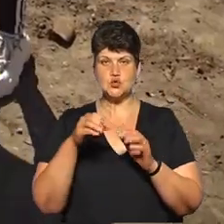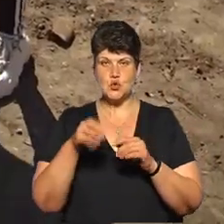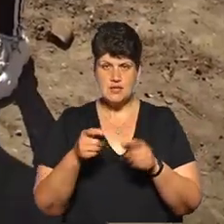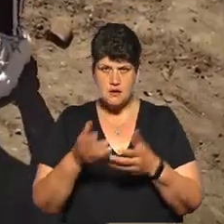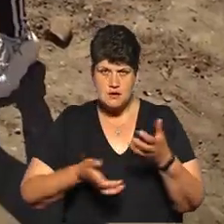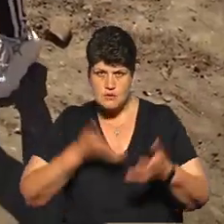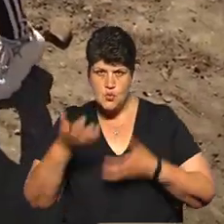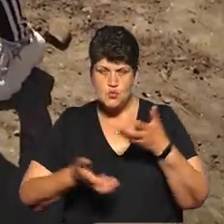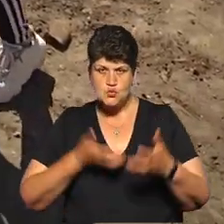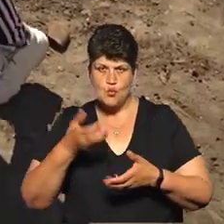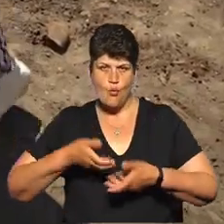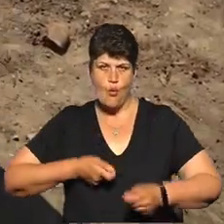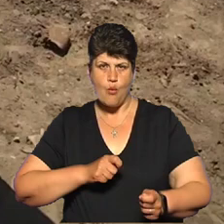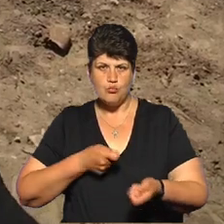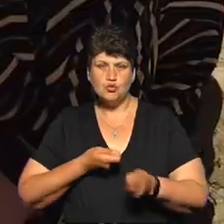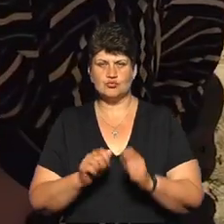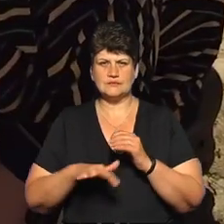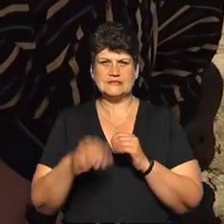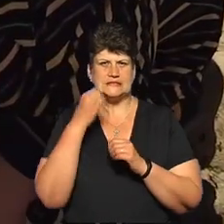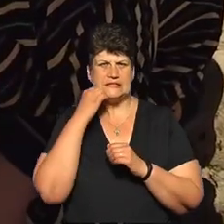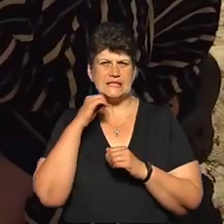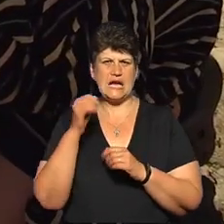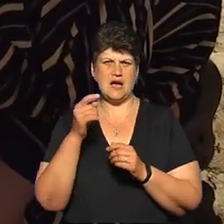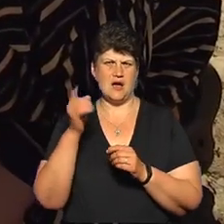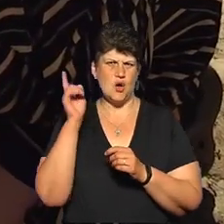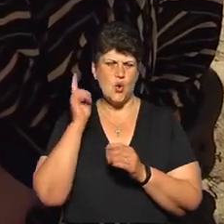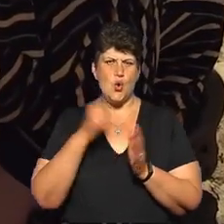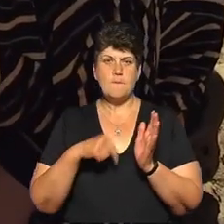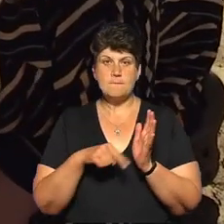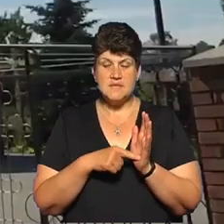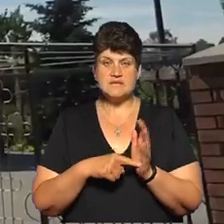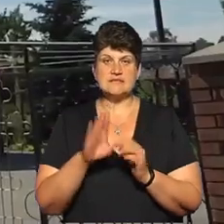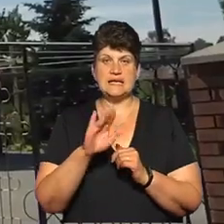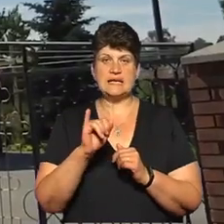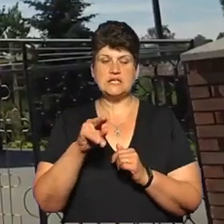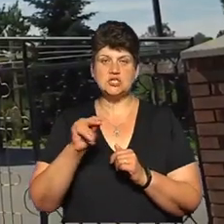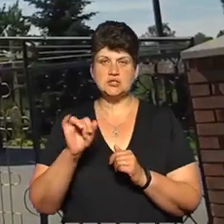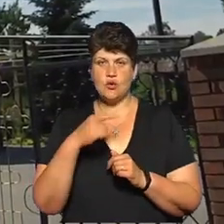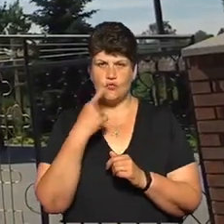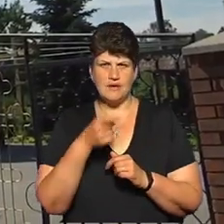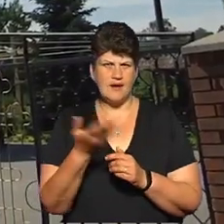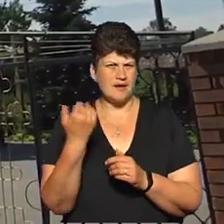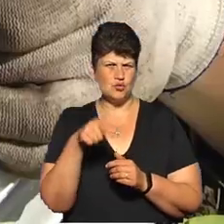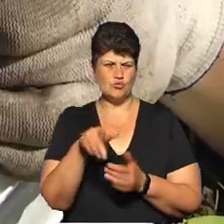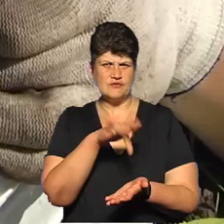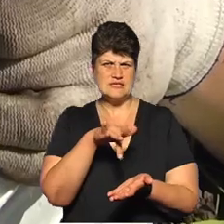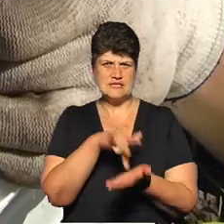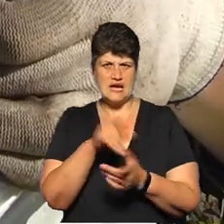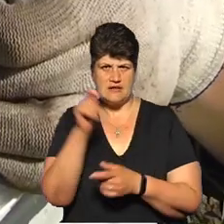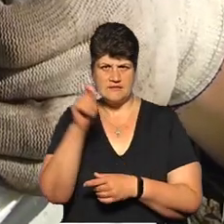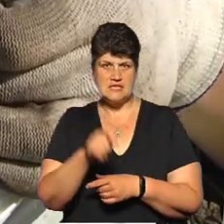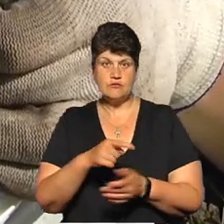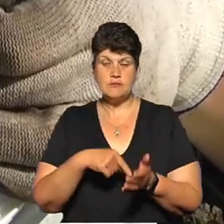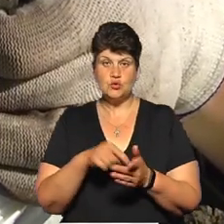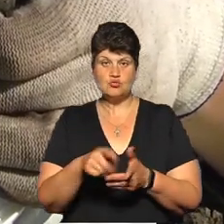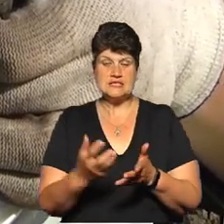старого міста. Керівник Залозецького краєзнавчого музею Василь Ільчишин каже, раніше тут був центральний в'їзд до міста. Наразі тут знайшли понад 1000